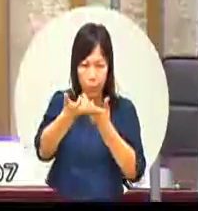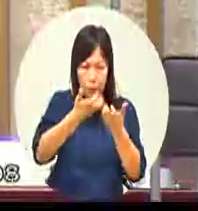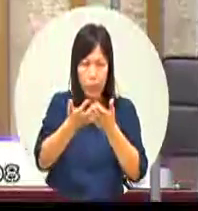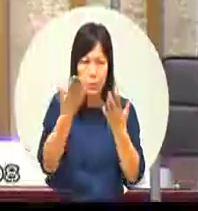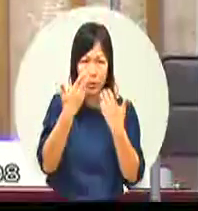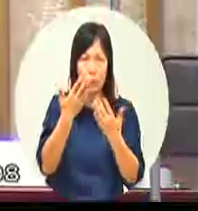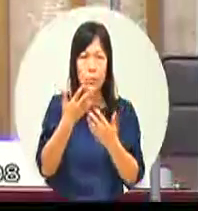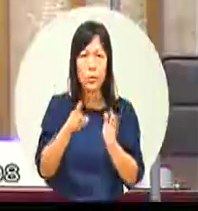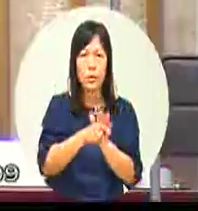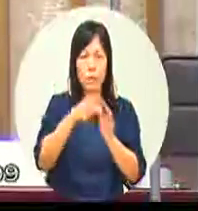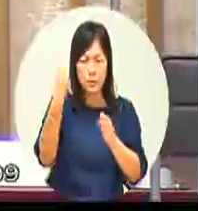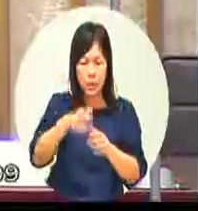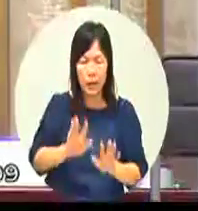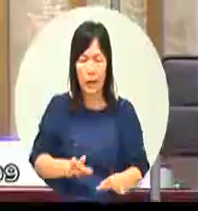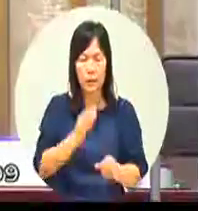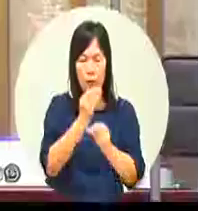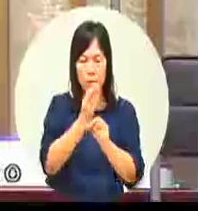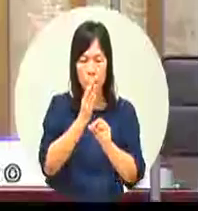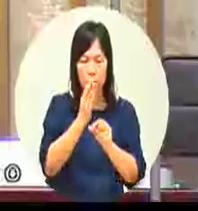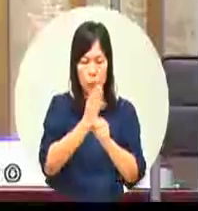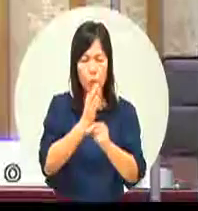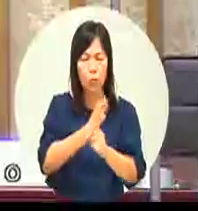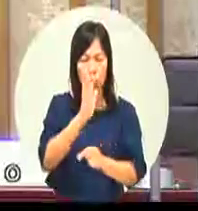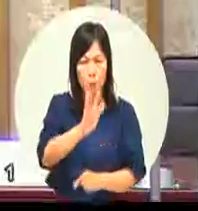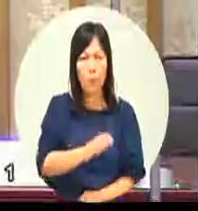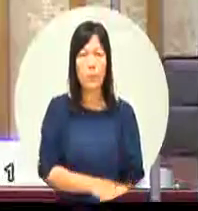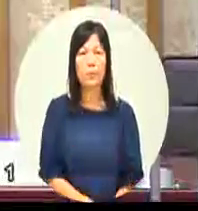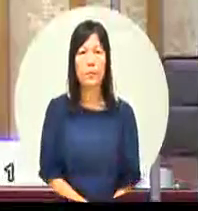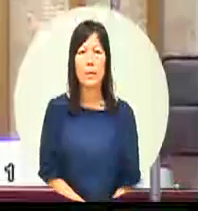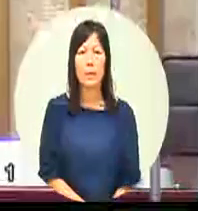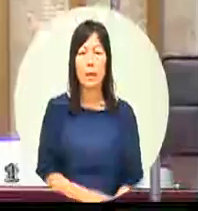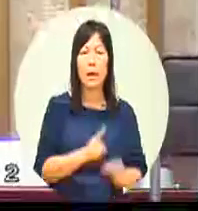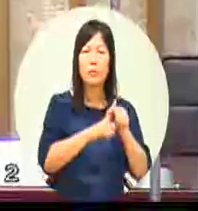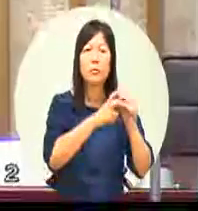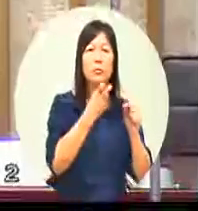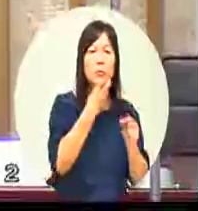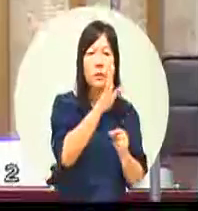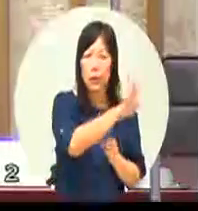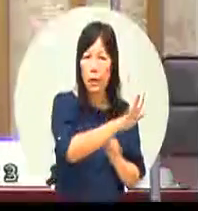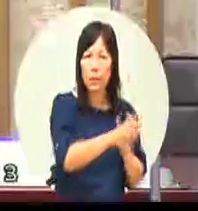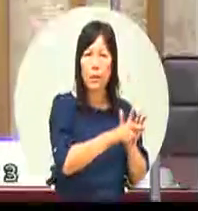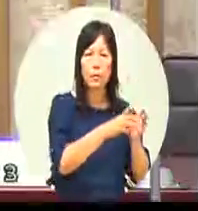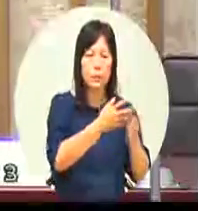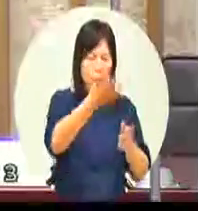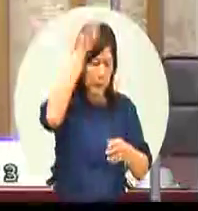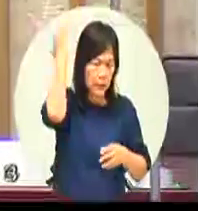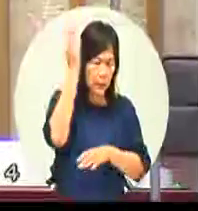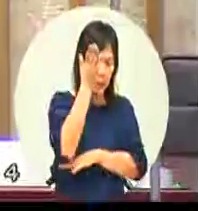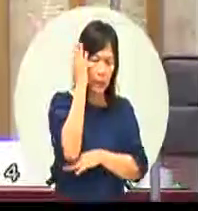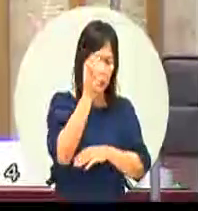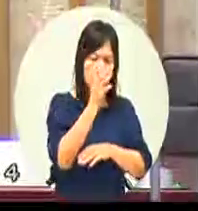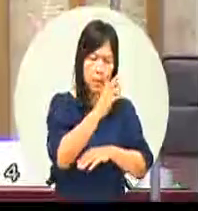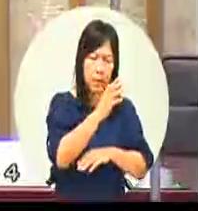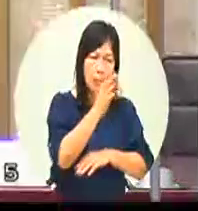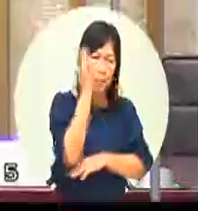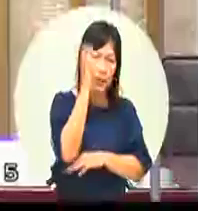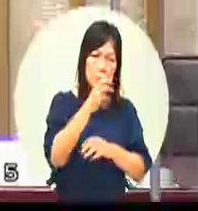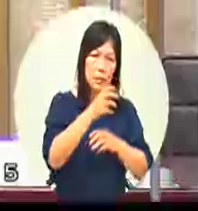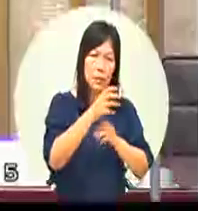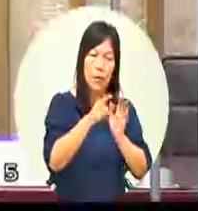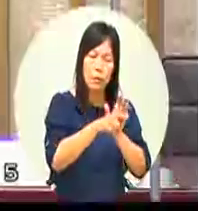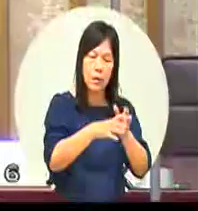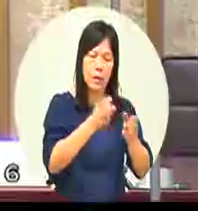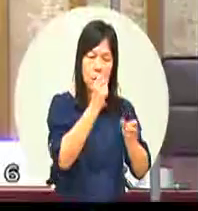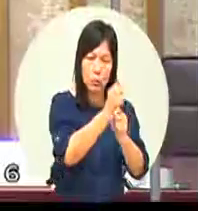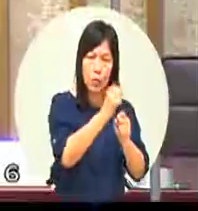面就是还在进行啦。那营建署那边事实上因为他也是早期是省政府那边处理的，那移交资料过去他还